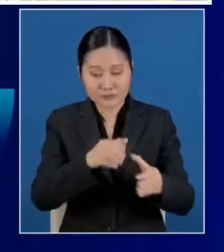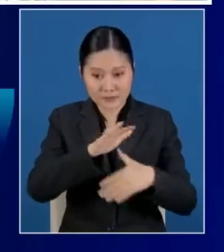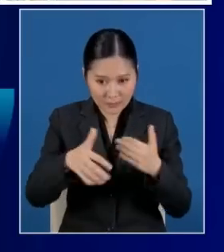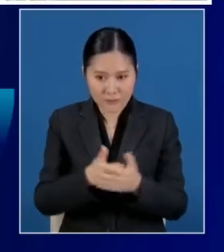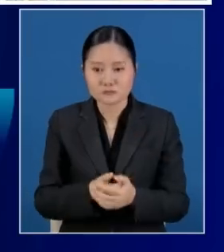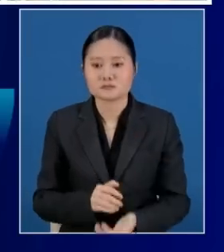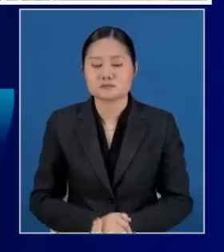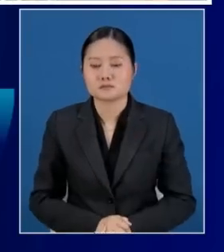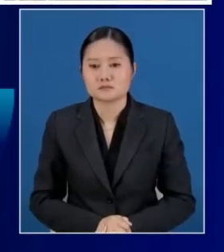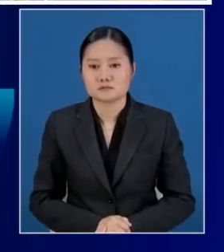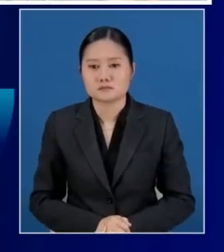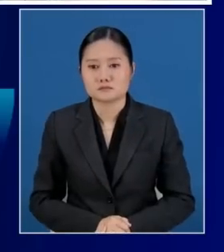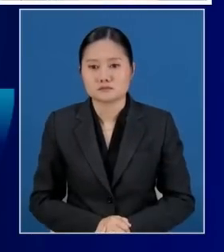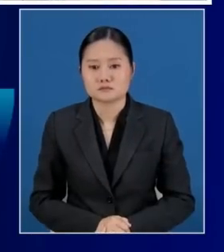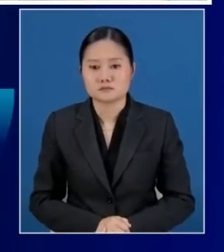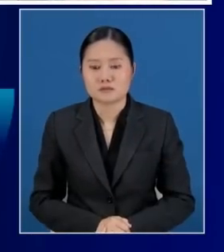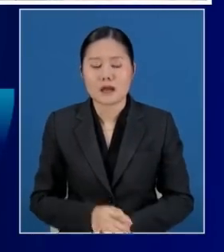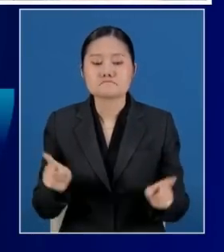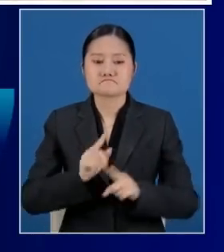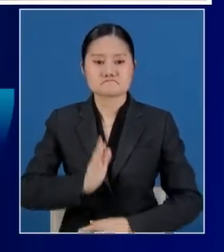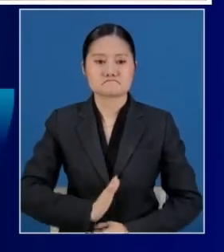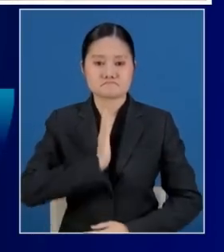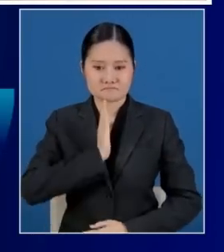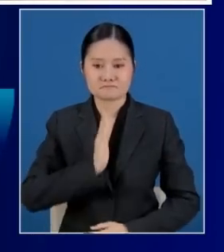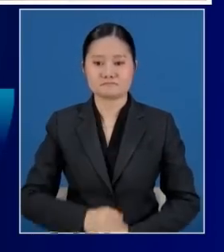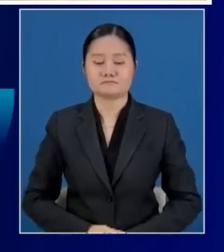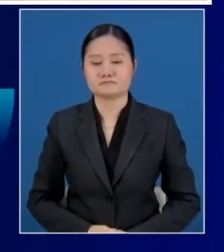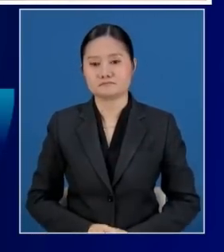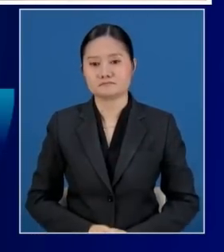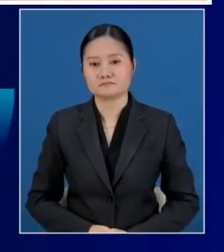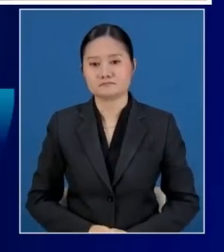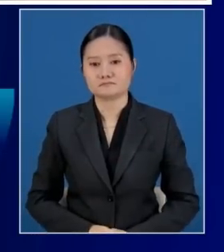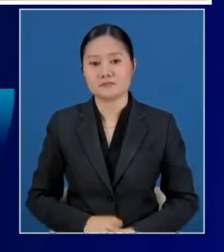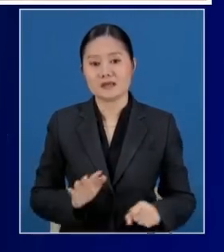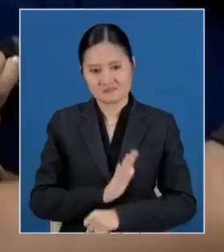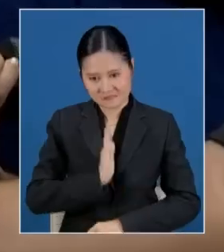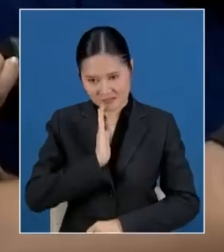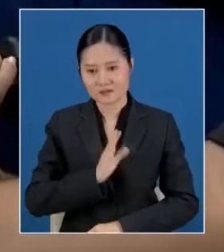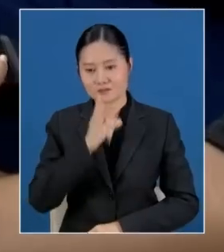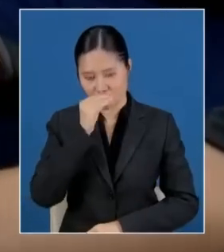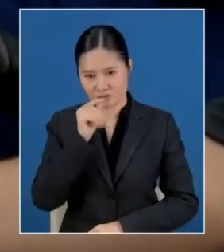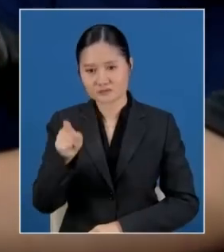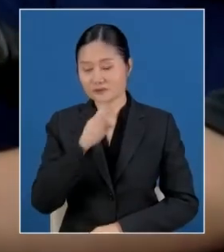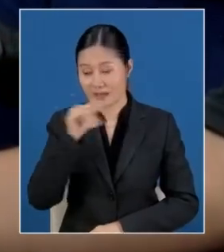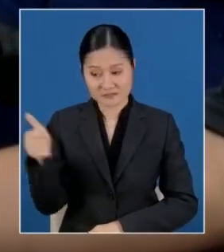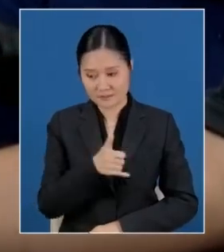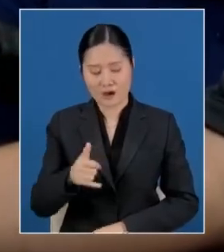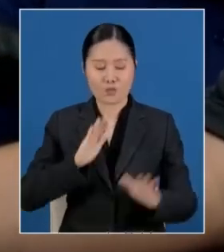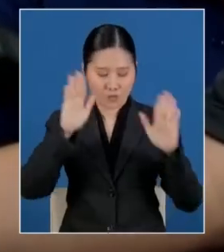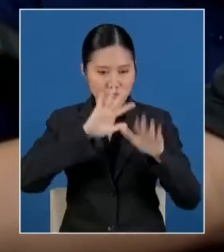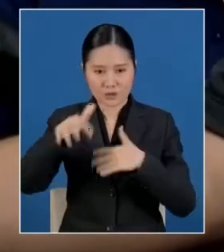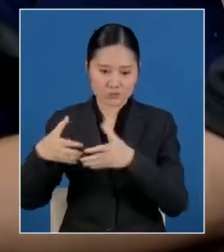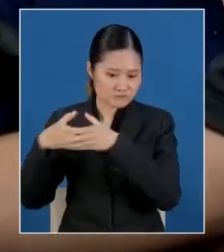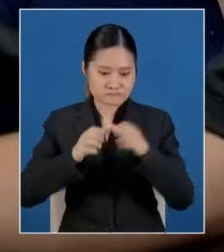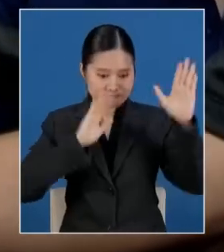จะสมศักดิ์ศรีนะครับ นี่ฮะถึงจะสมศักดิ์ศรีคุณสมศักดิ์บอกอย่างนั้นถ้าจะมาต้องมาโหวตให้ทั้งพรร ค